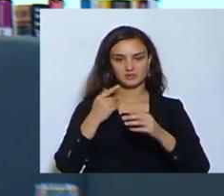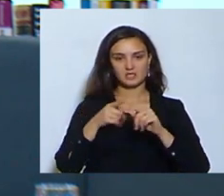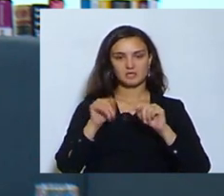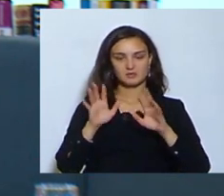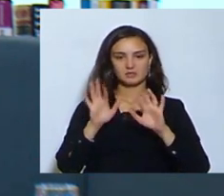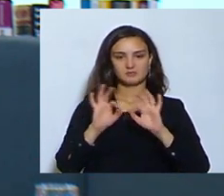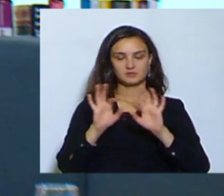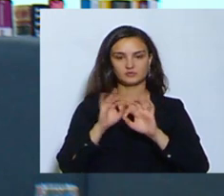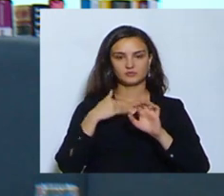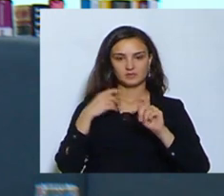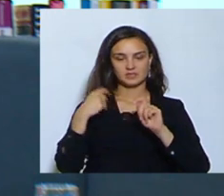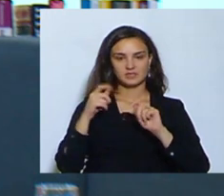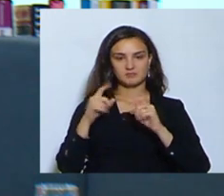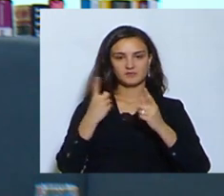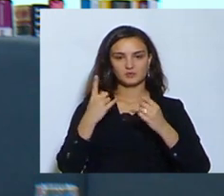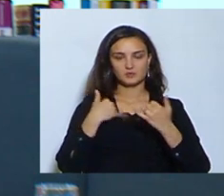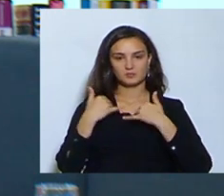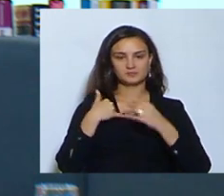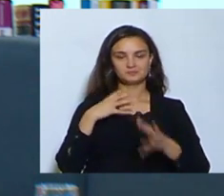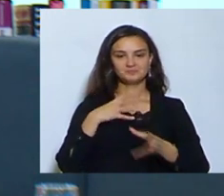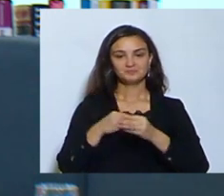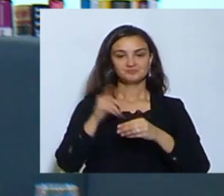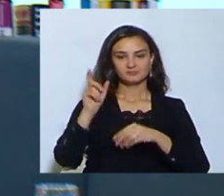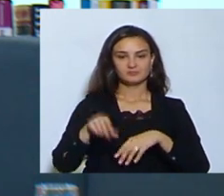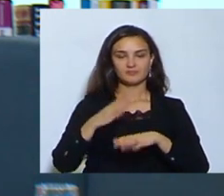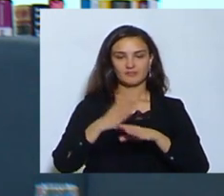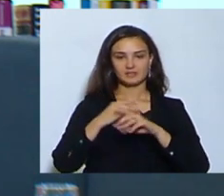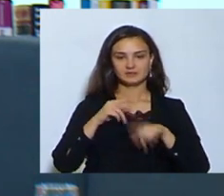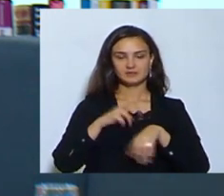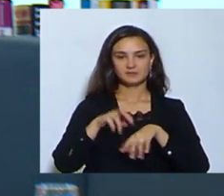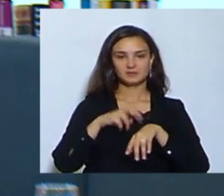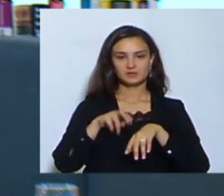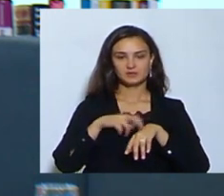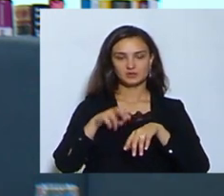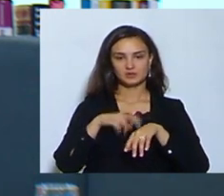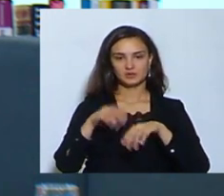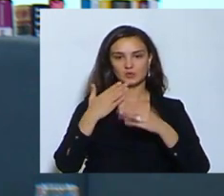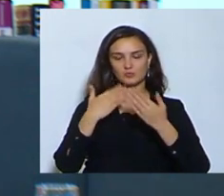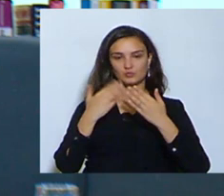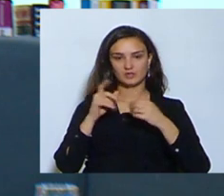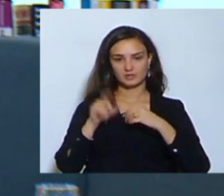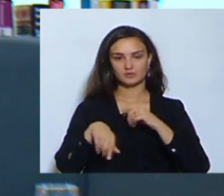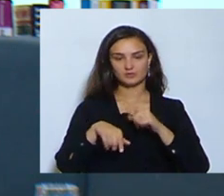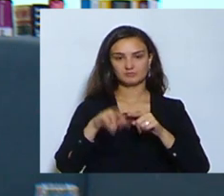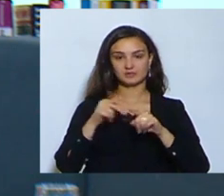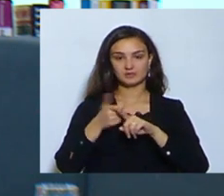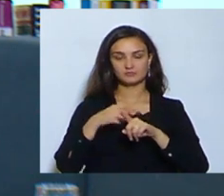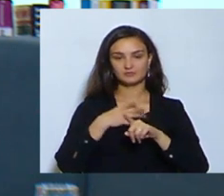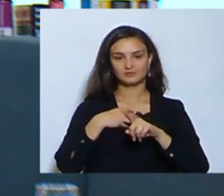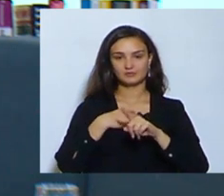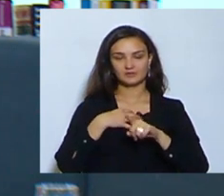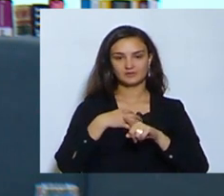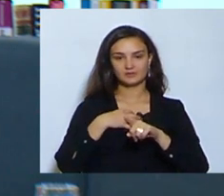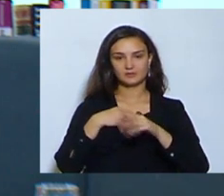ამას გავარკვევთ ჩვენი გადაცემის პირველ სტუმართან ერთად, რომელიც გახლავთ სამედიცინო კომუნიკატორი, უცნაურად ჟღერს, მაგრამ ძალიან